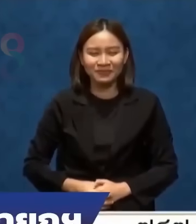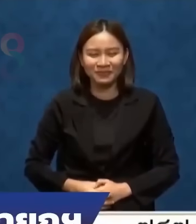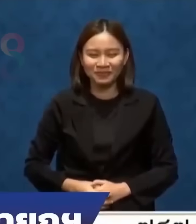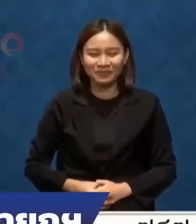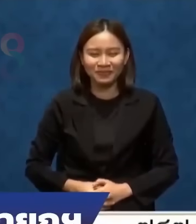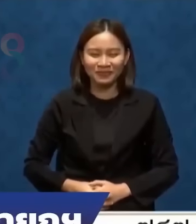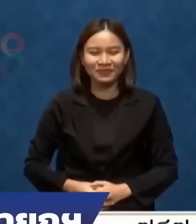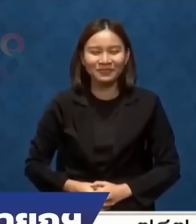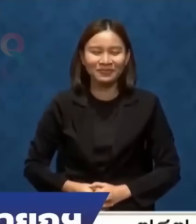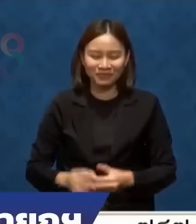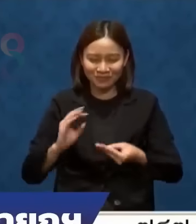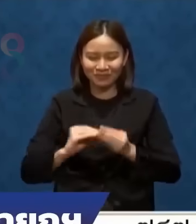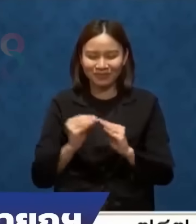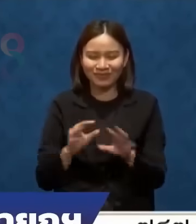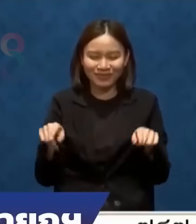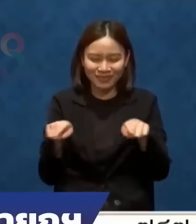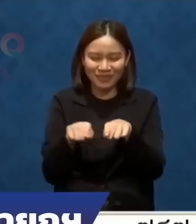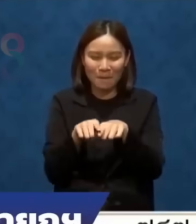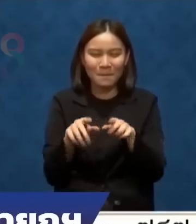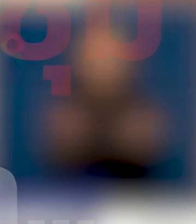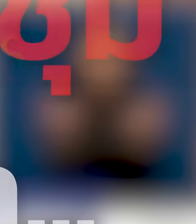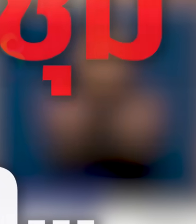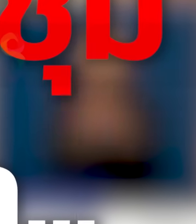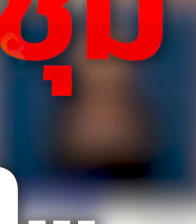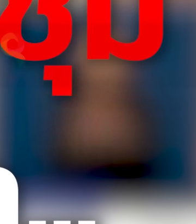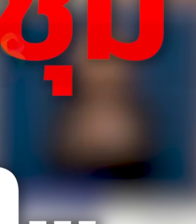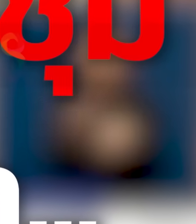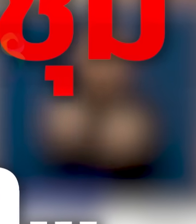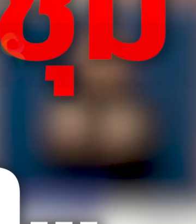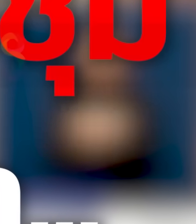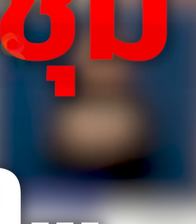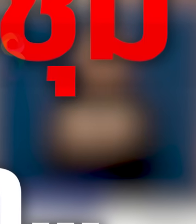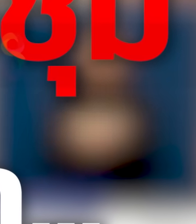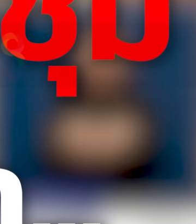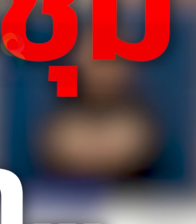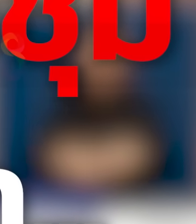เดี๋ยวตัวเลขก็ใกล้เคียงแล้วครับเชิญครับ